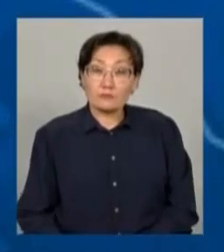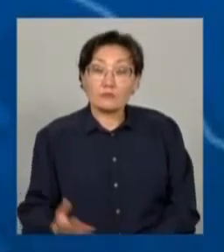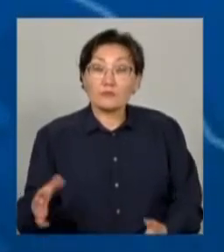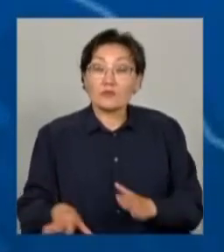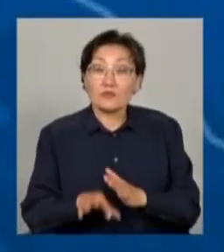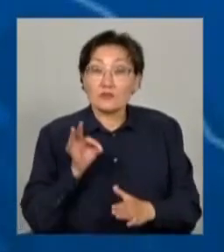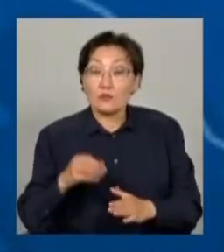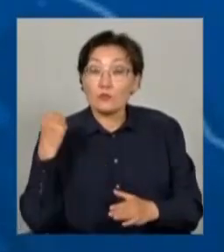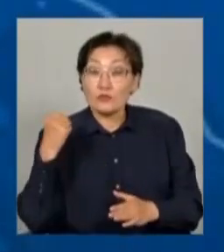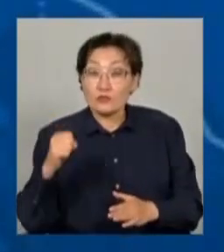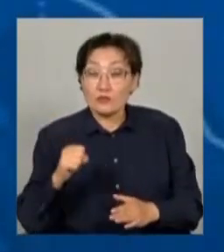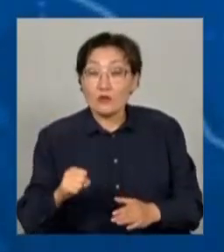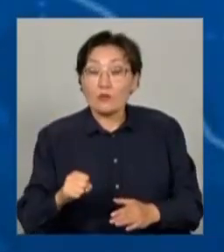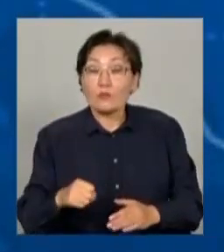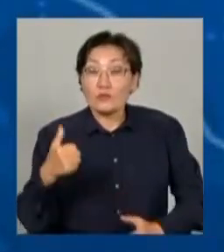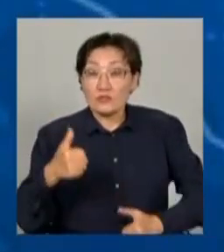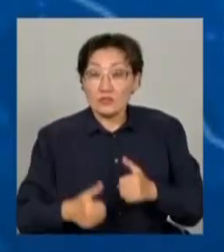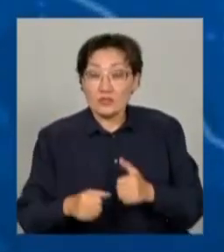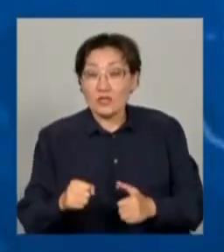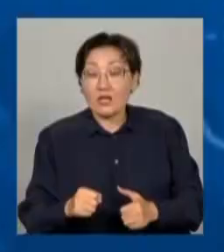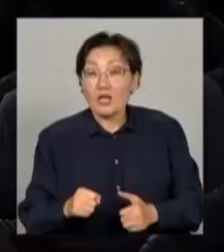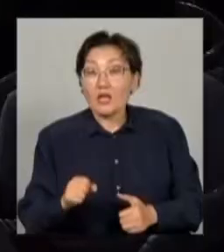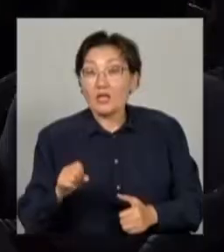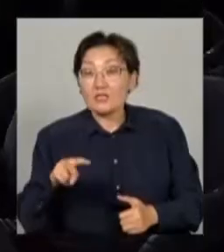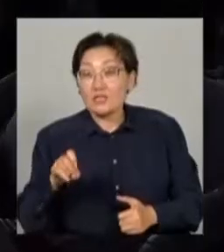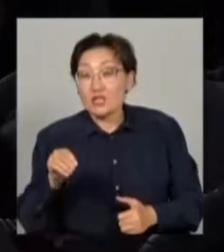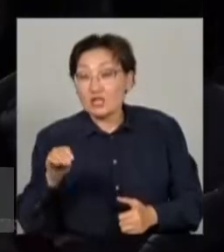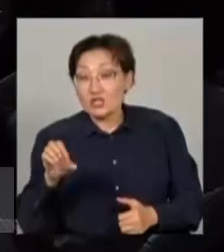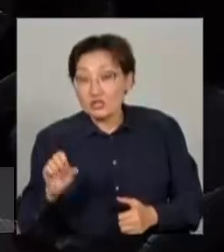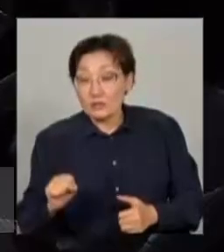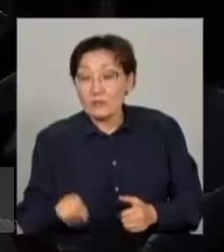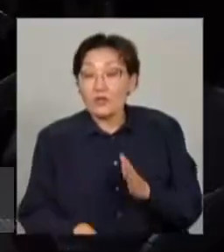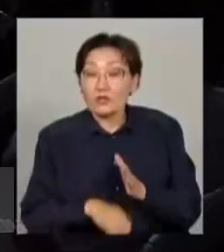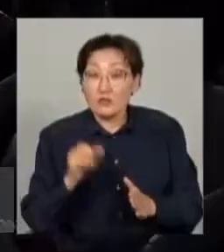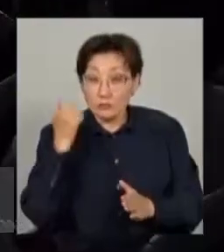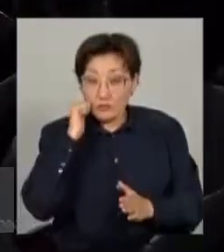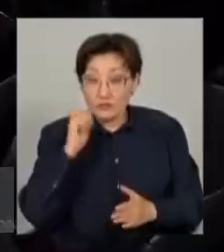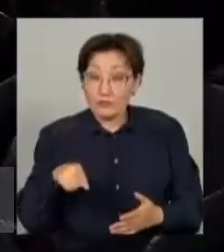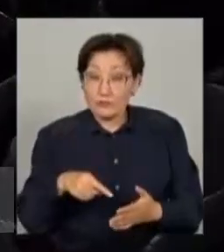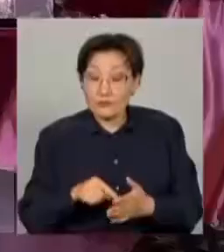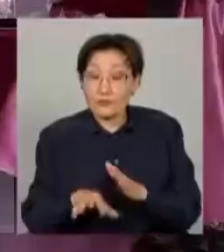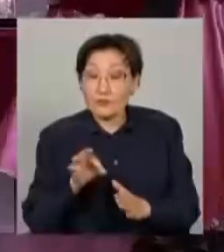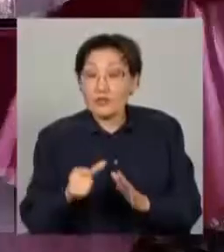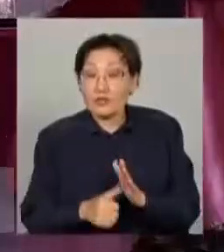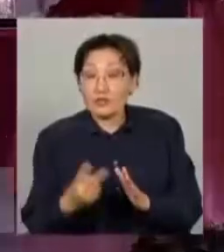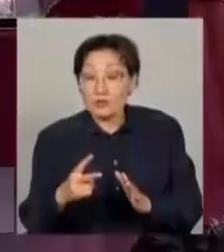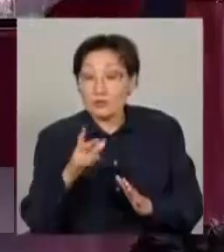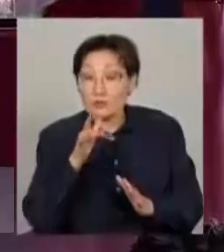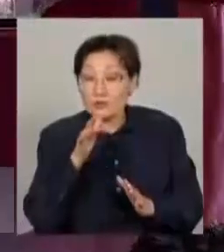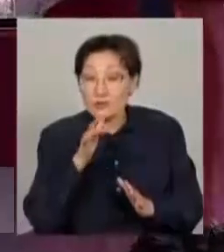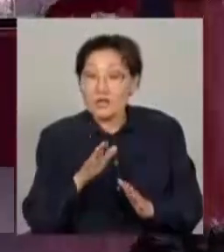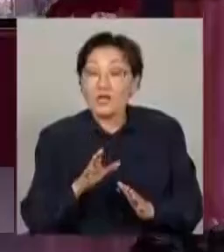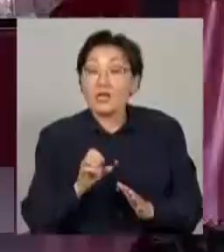Определили в Алматы победительницу конкурса «Сулаже-2023». Лучшей бабушкой мегаполиса признали 62-летнюю